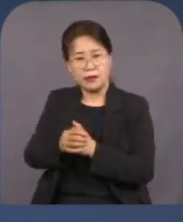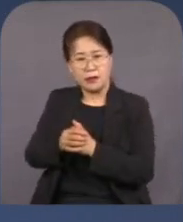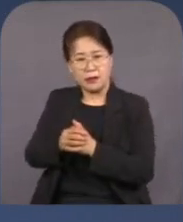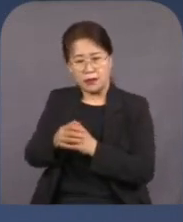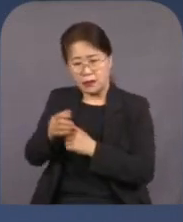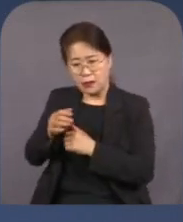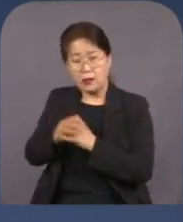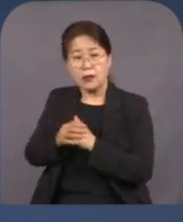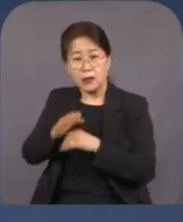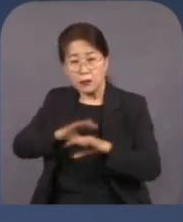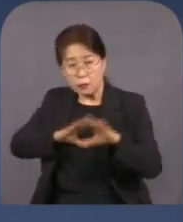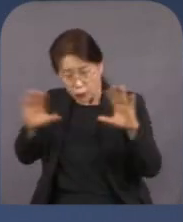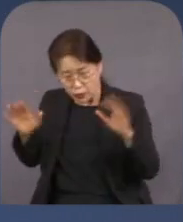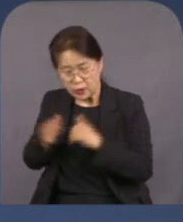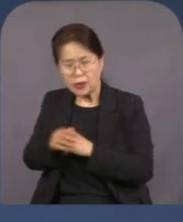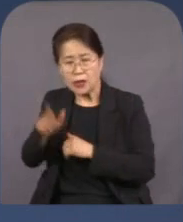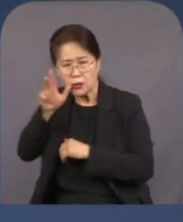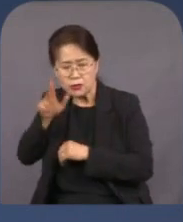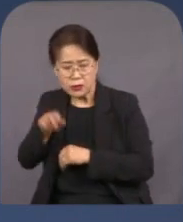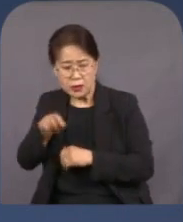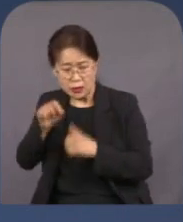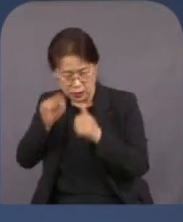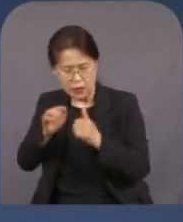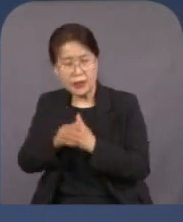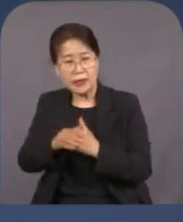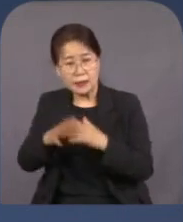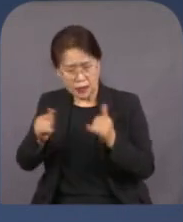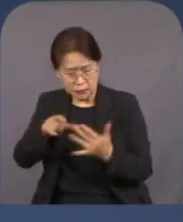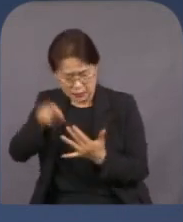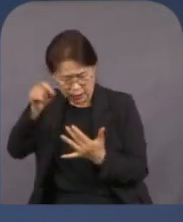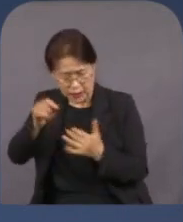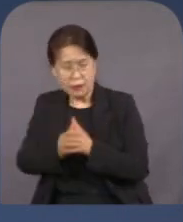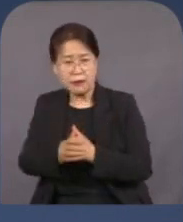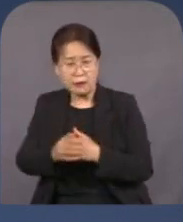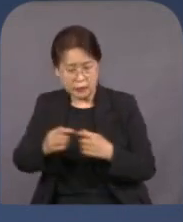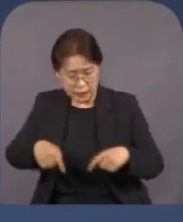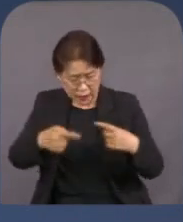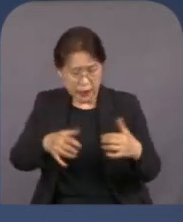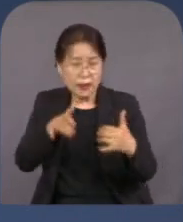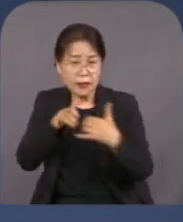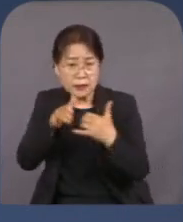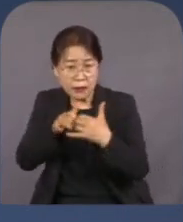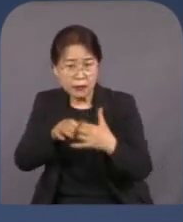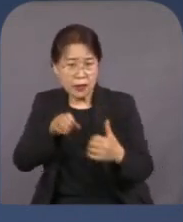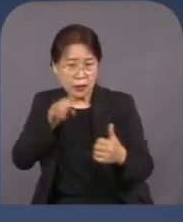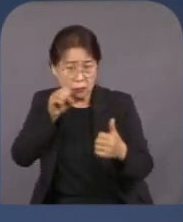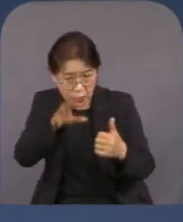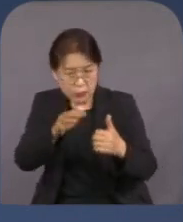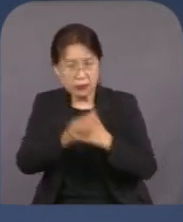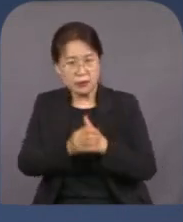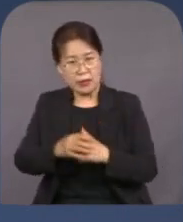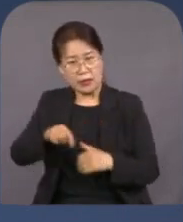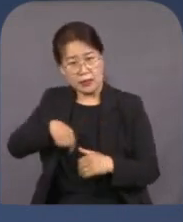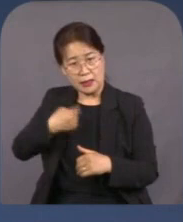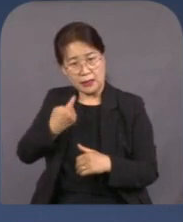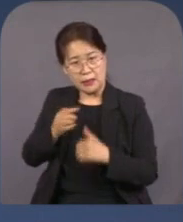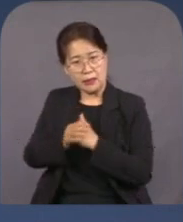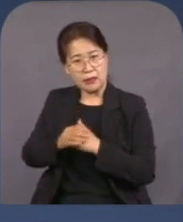여호수아에게 명령합니다 사람들을 택하여 나가서 싸우라 그리고 자신을 어떻게 하던가요 자신은